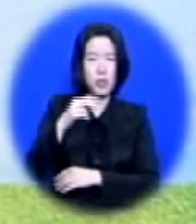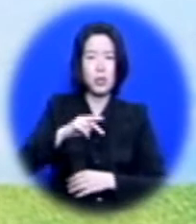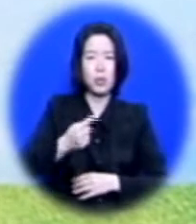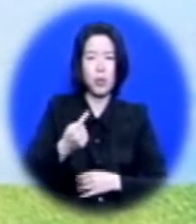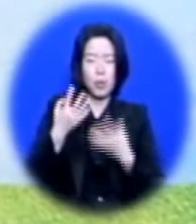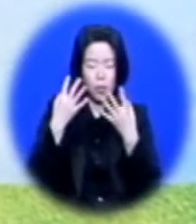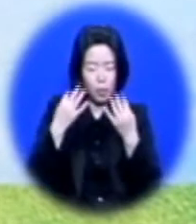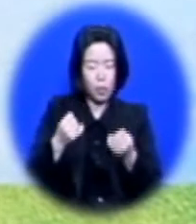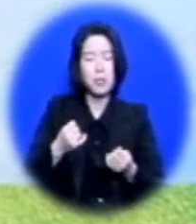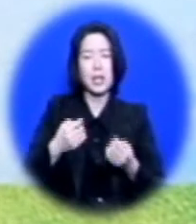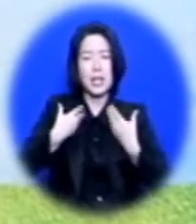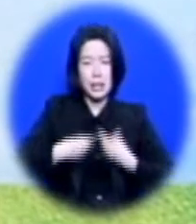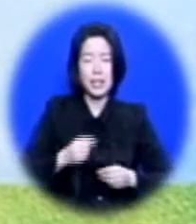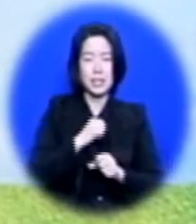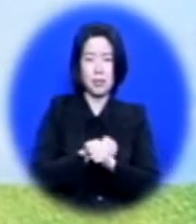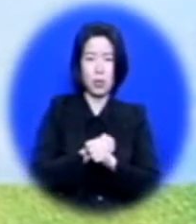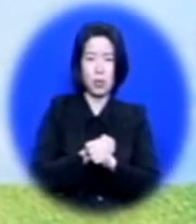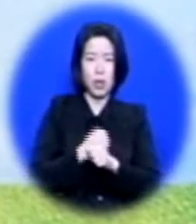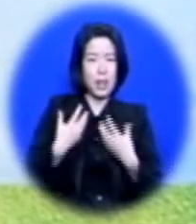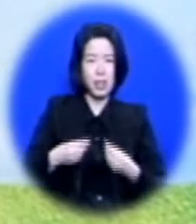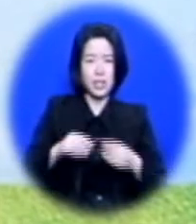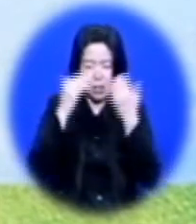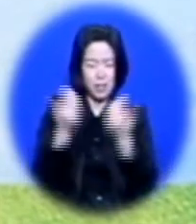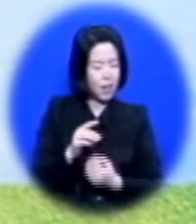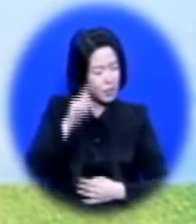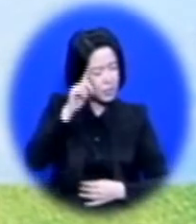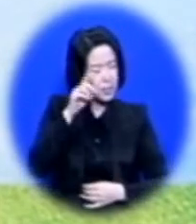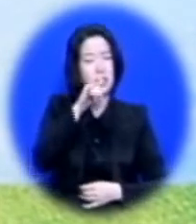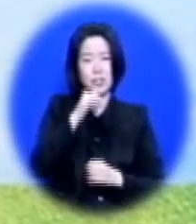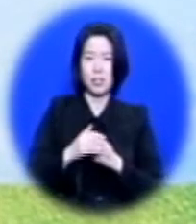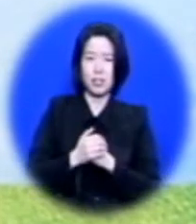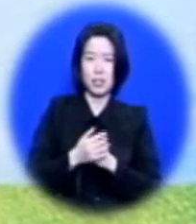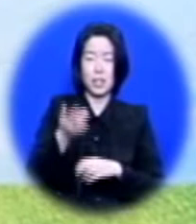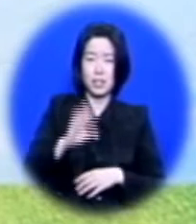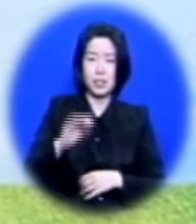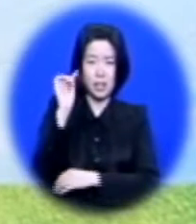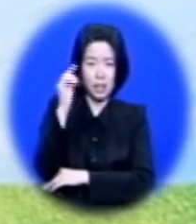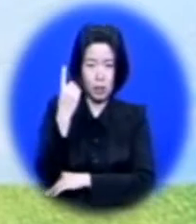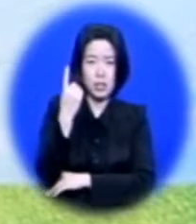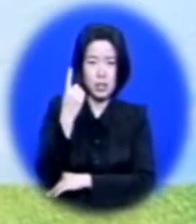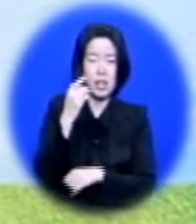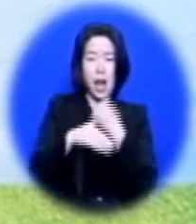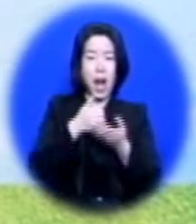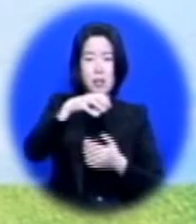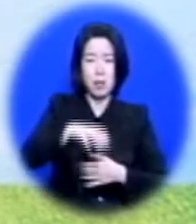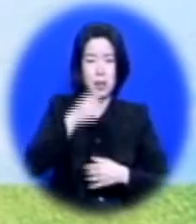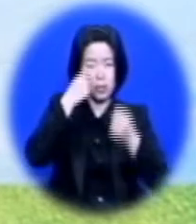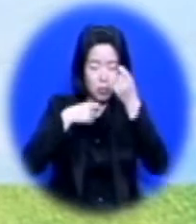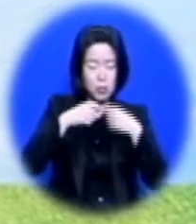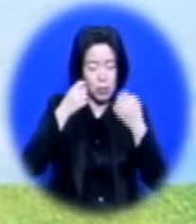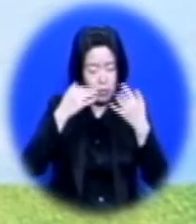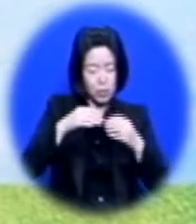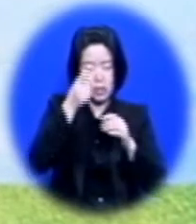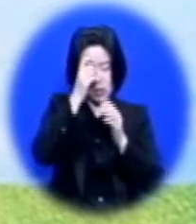낙심하고 낙심하는 다 짜증스럽게 요 그런데 다윗이 하나님 앞에 눈물로 기도하던